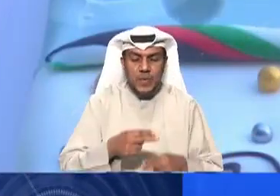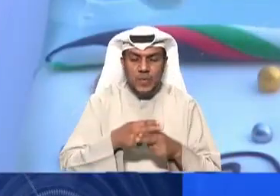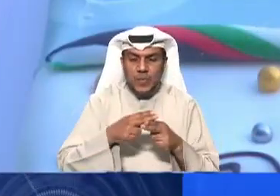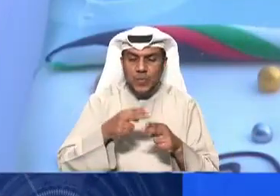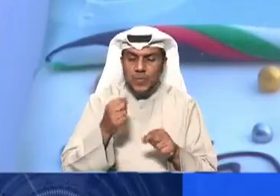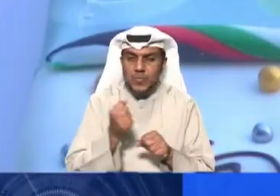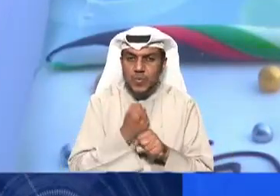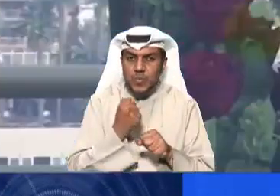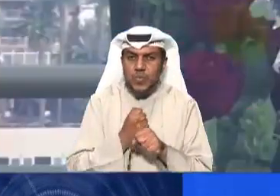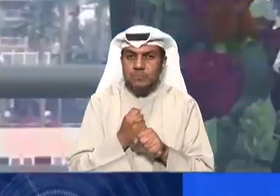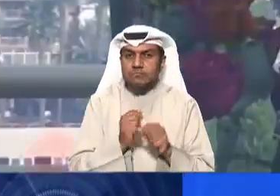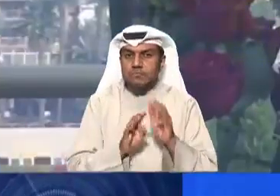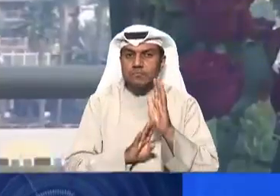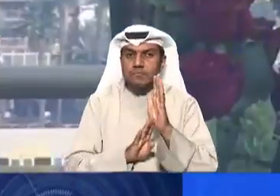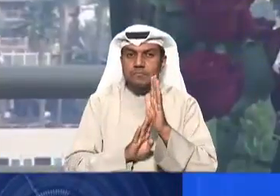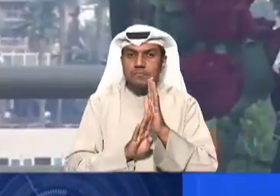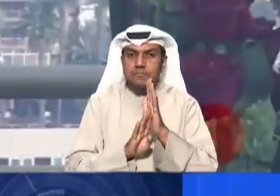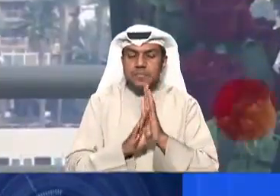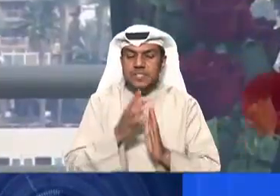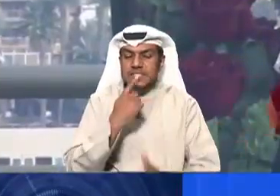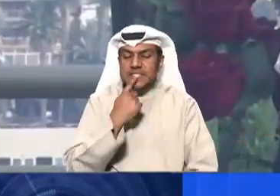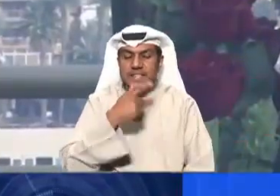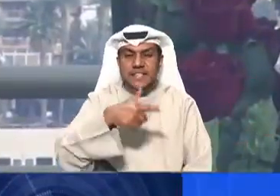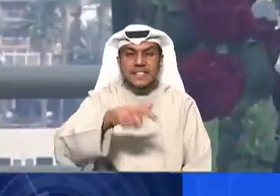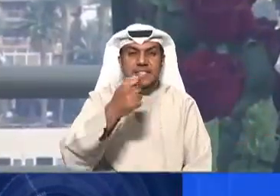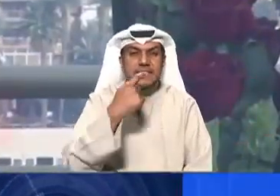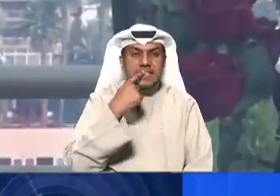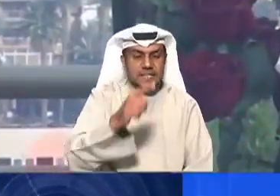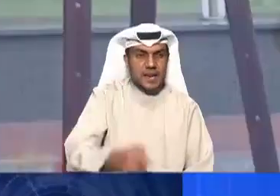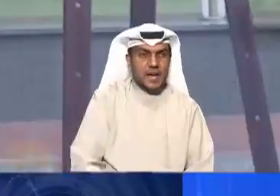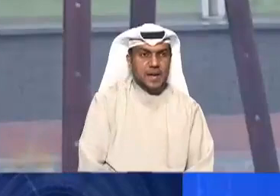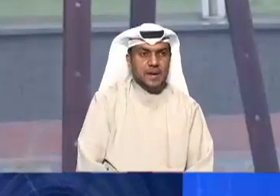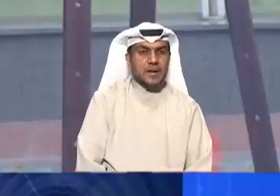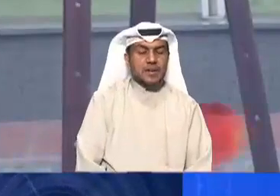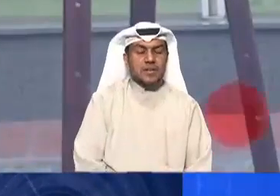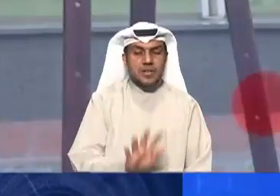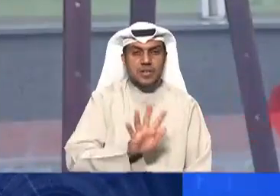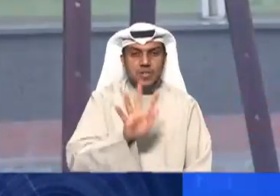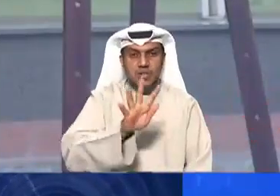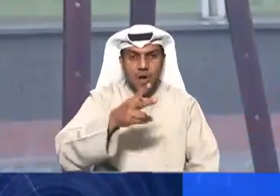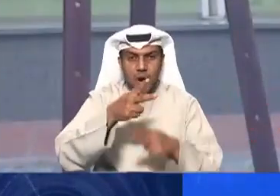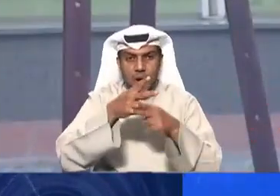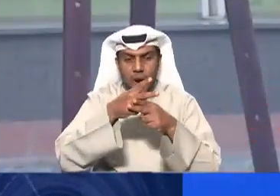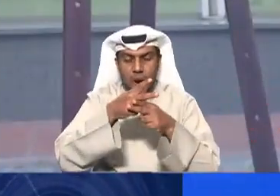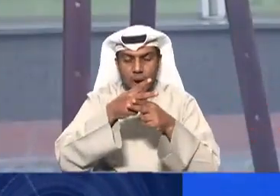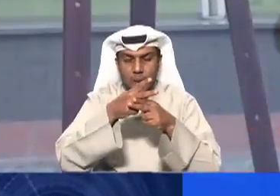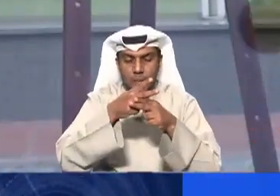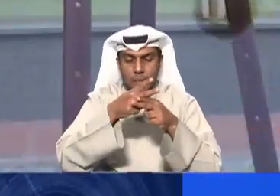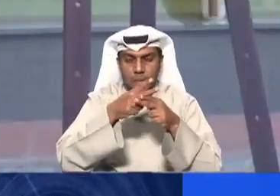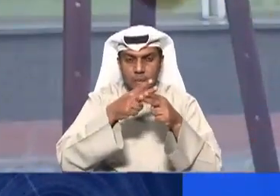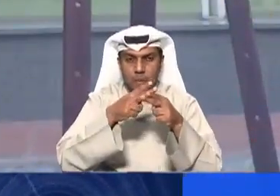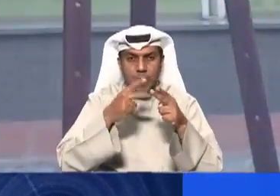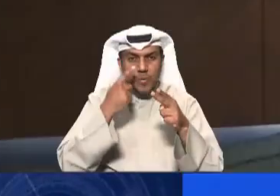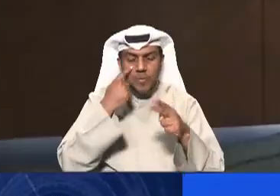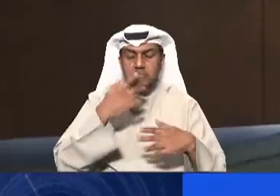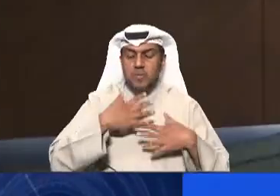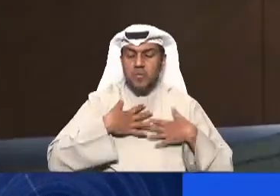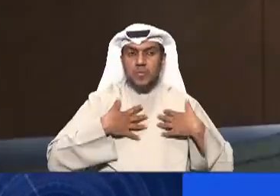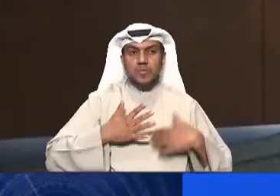الحديثة من 60 عاما مضت. الشعب الكويتي يعني يعتز